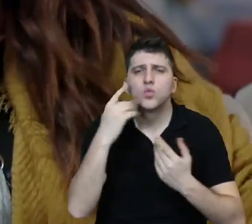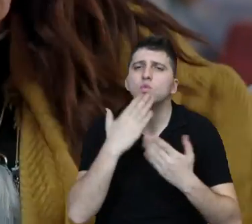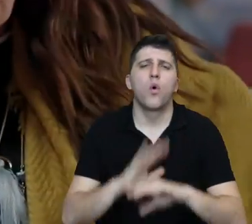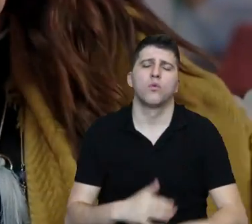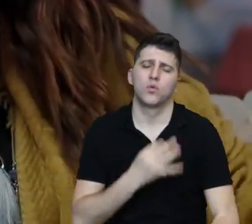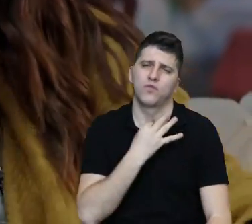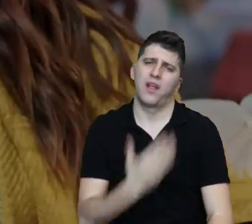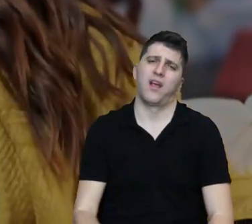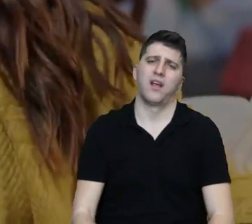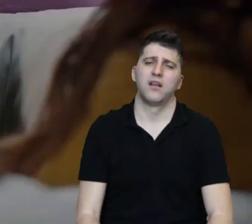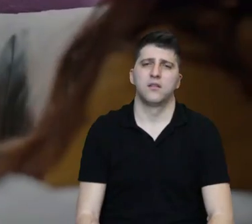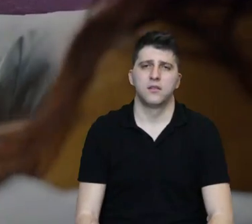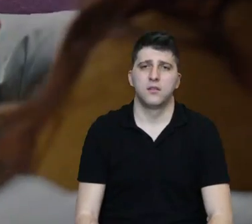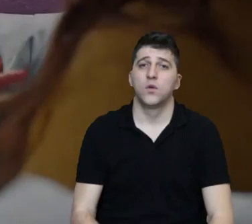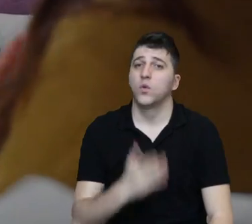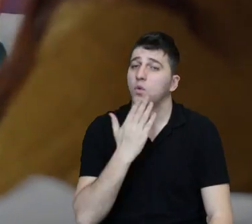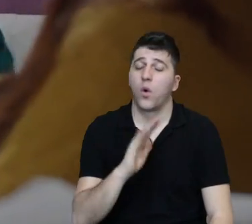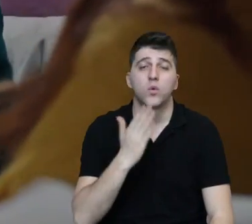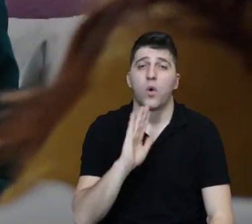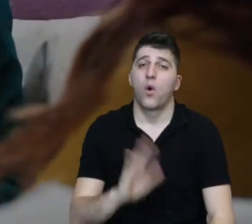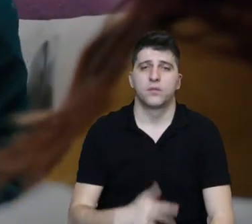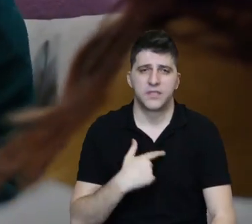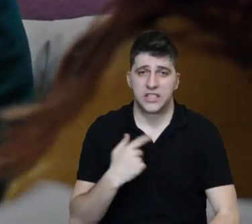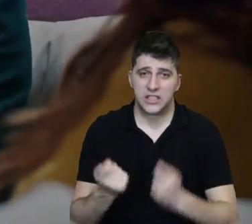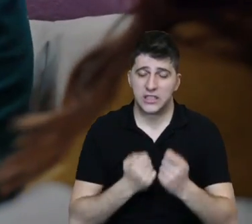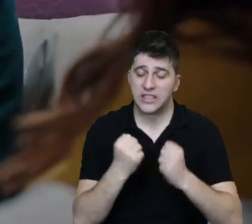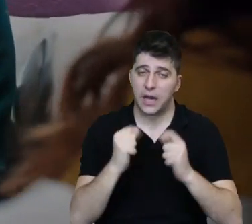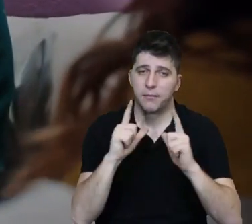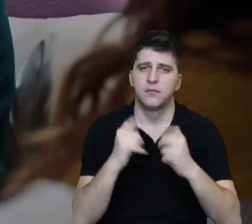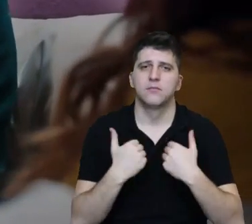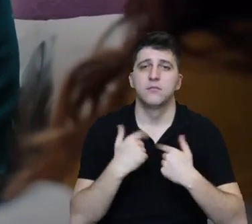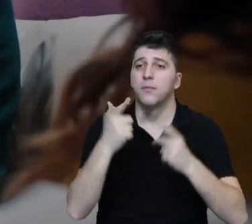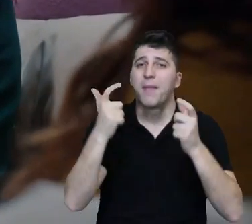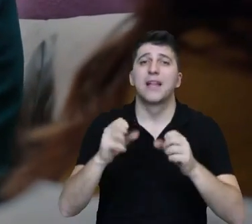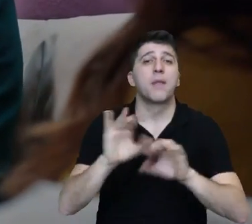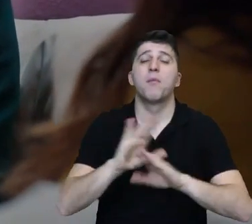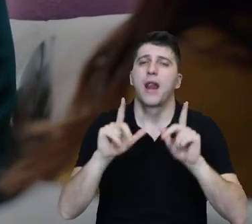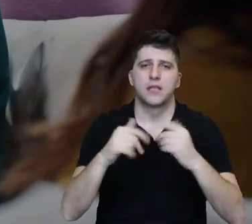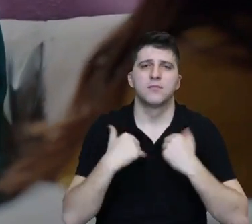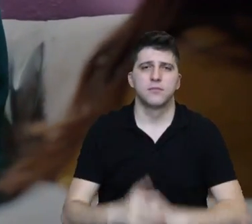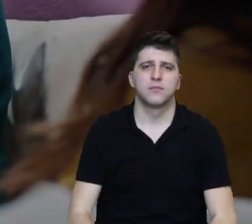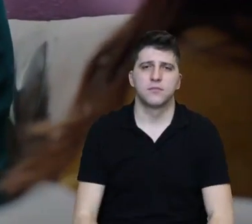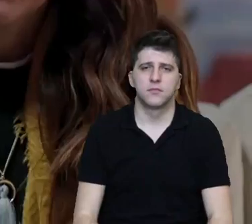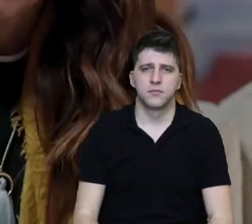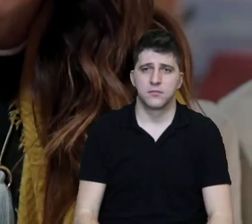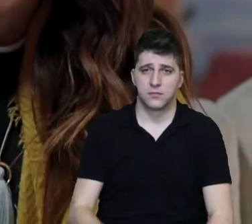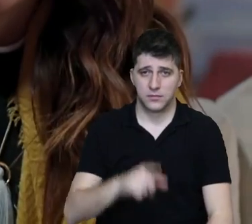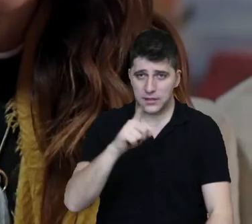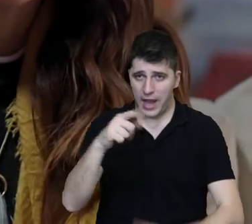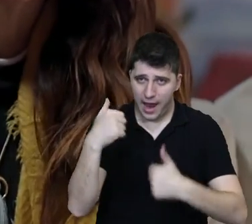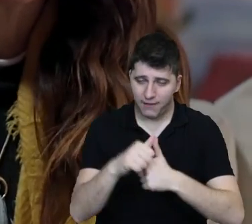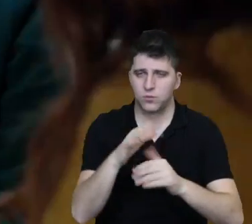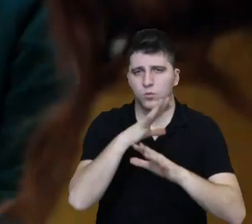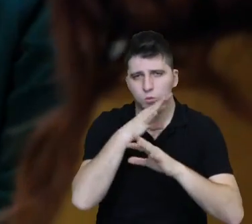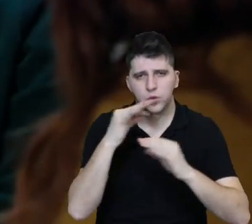Allah aşkına yapmayın ya. Yok yok, işimizi sağlam almalıyız. Meydanı boş bırakmamamız lazım. Sen evlendin,